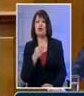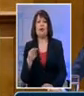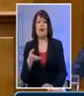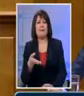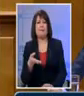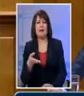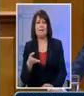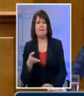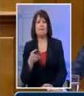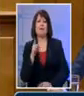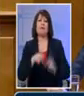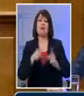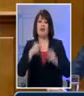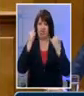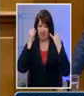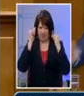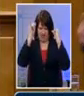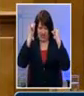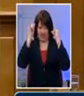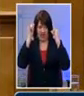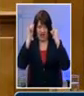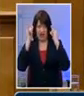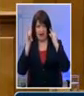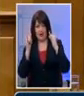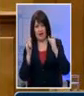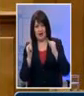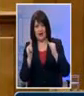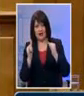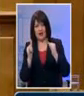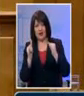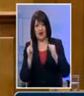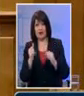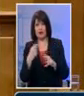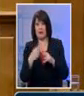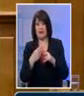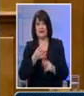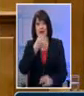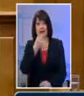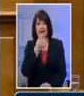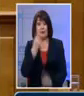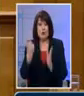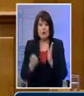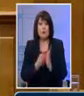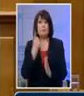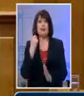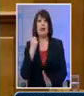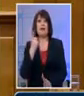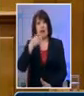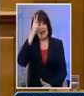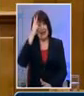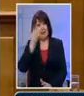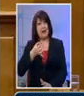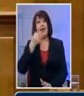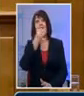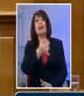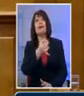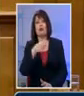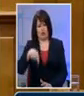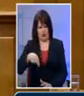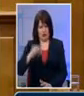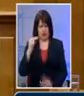Άλλοι μάλιστα είχαν και το θράσος, ούτε μια φορά δεν ακούστηκε από το στόμα τους επισήμως. Στο Βερολίνο, όχι γενικά εδώ στη